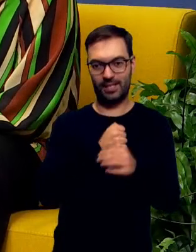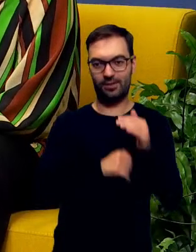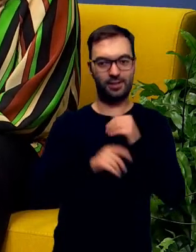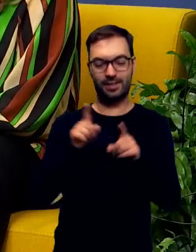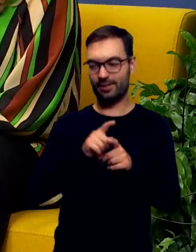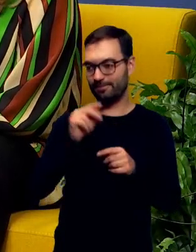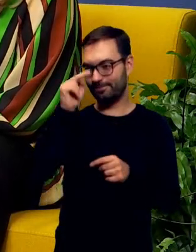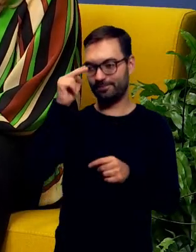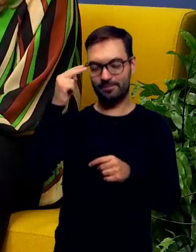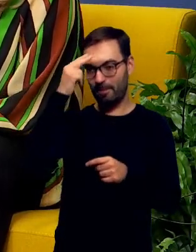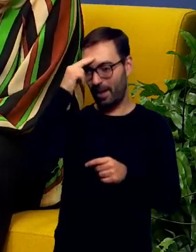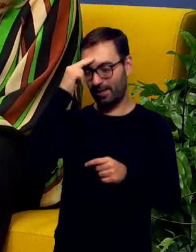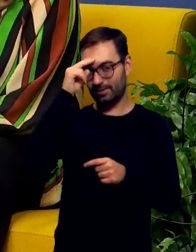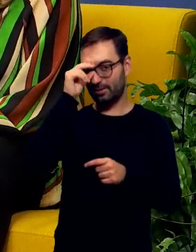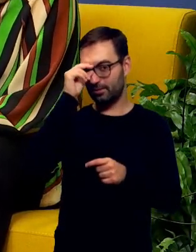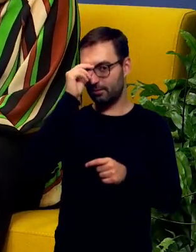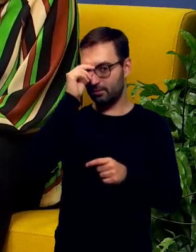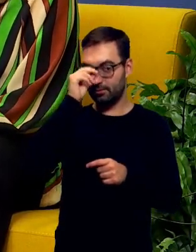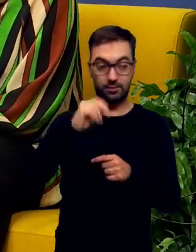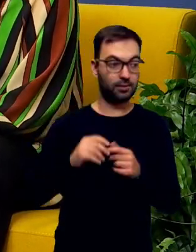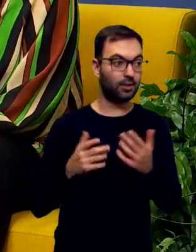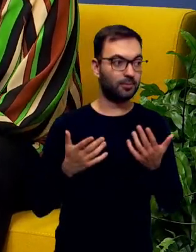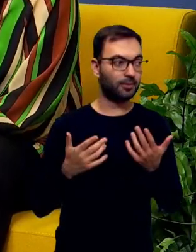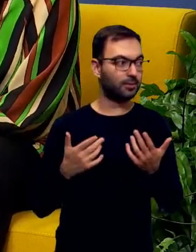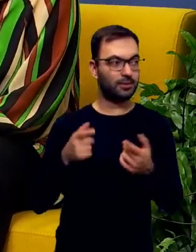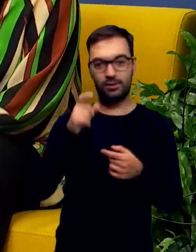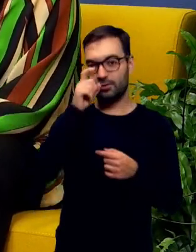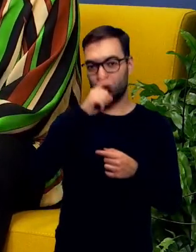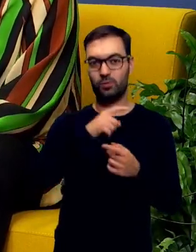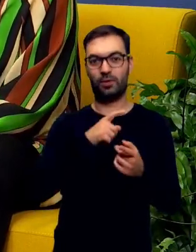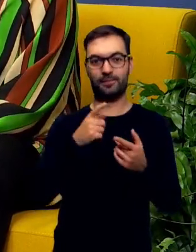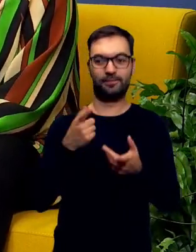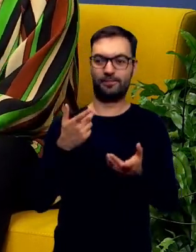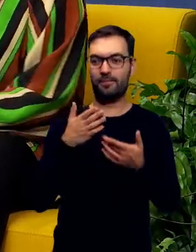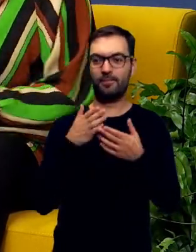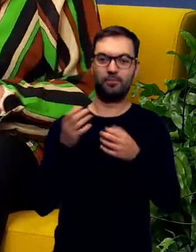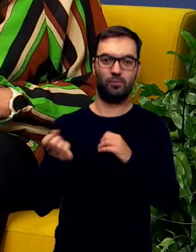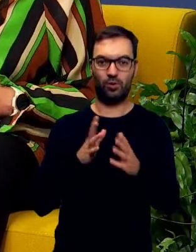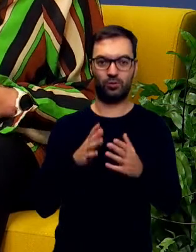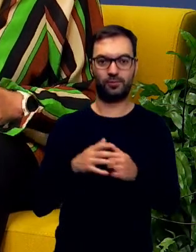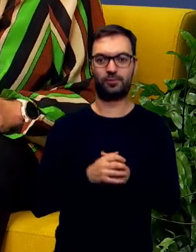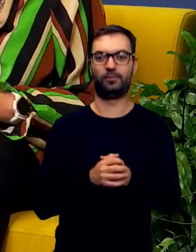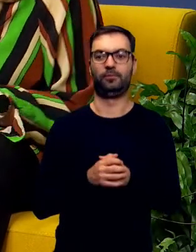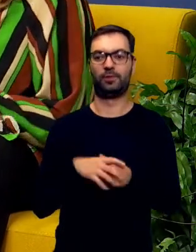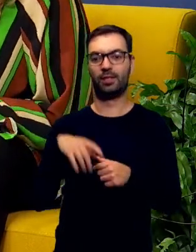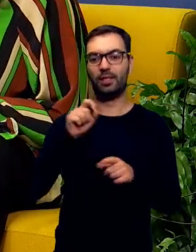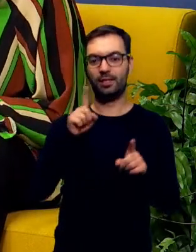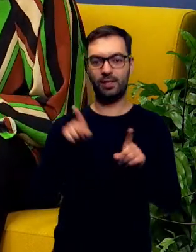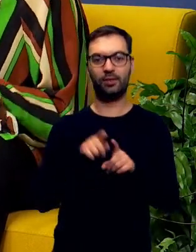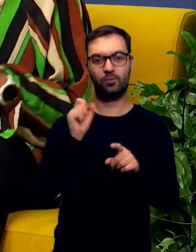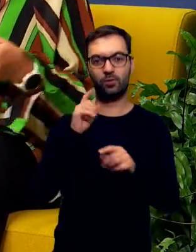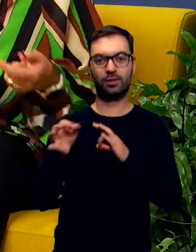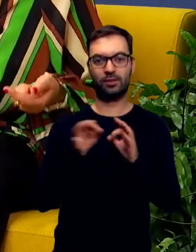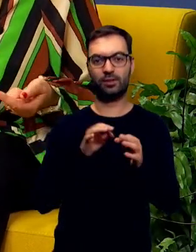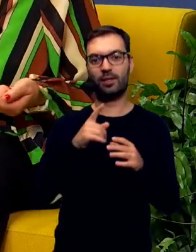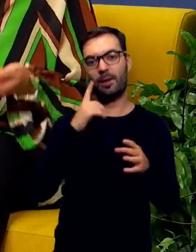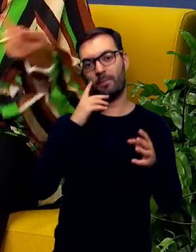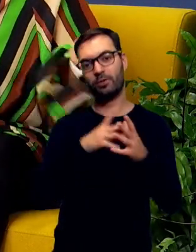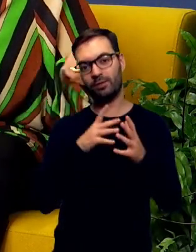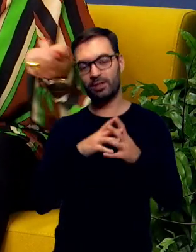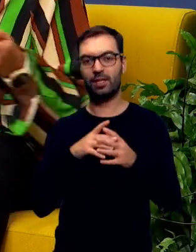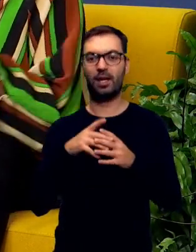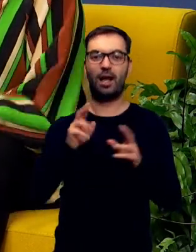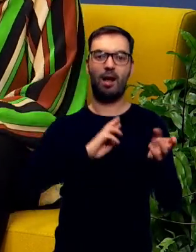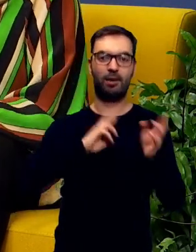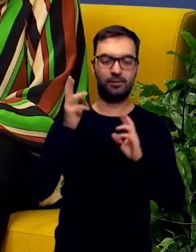jakimś przekleństwem, czy tam jakąś taką, no nie wiem, no złym drogowskazem. I też jest taka historia a propos prognoz i alertów,